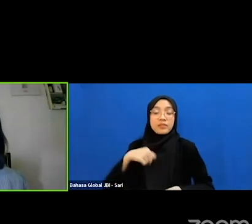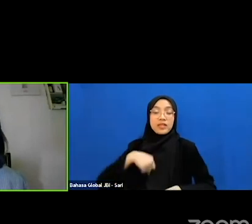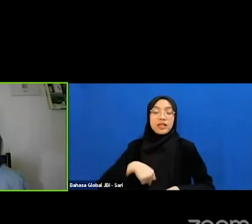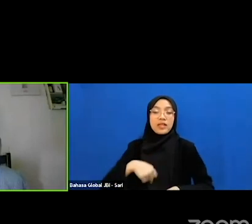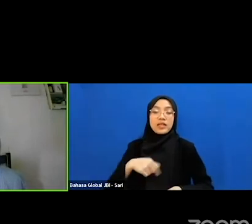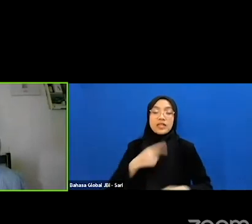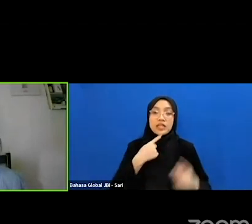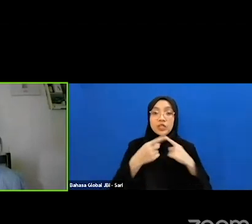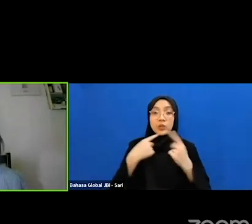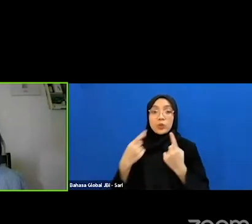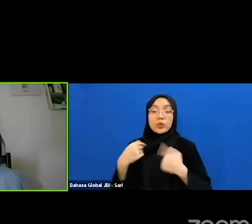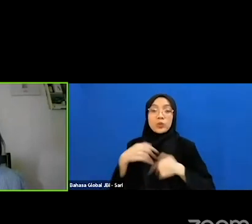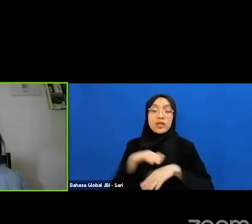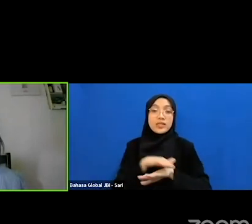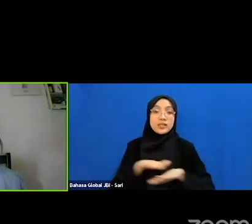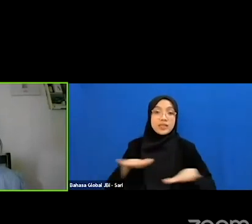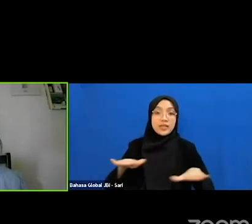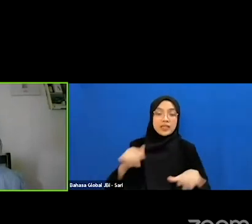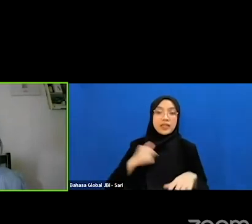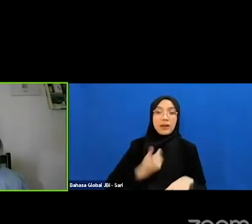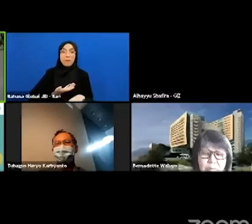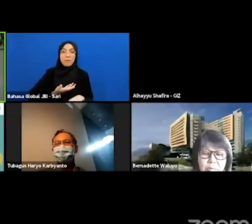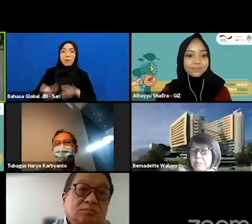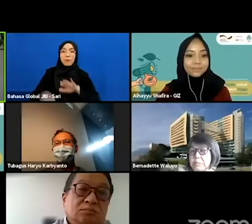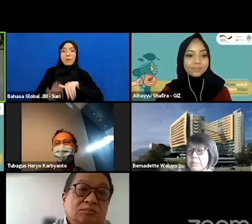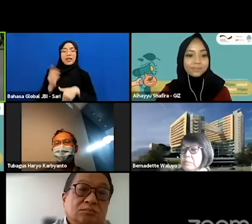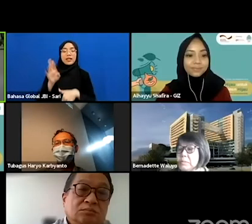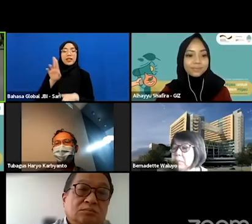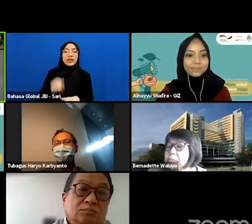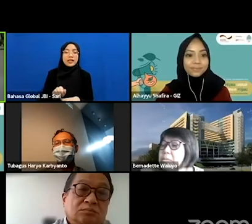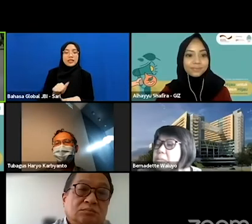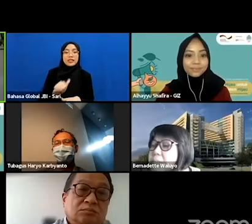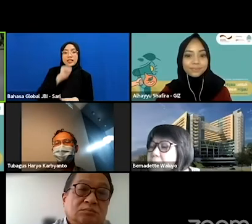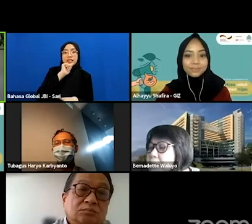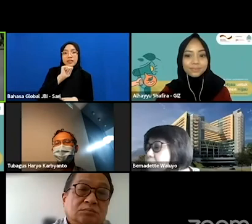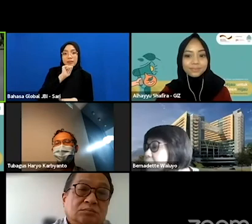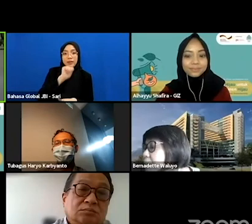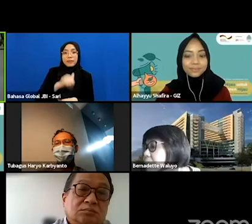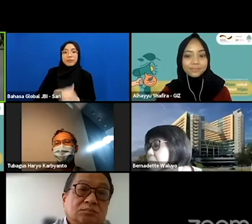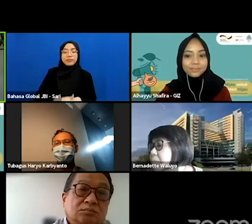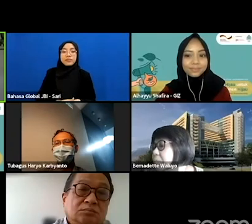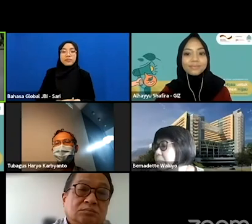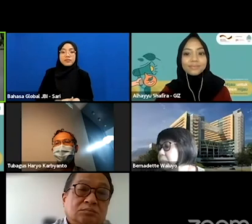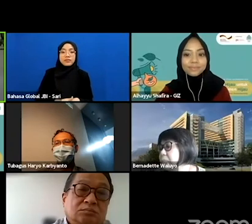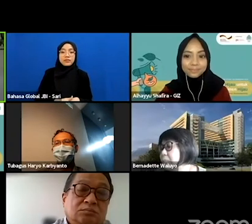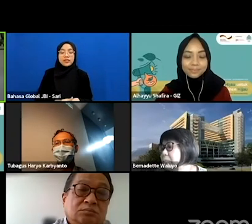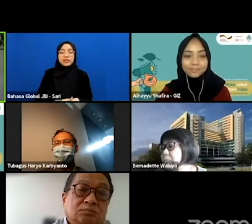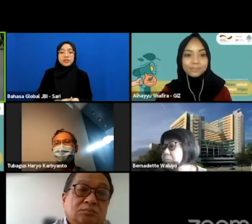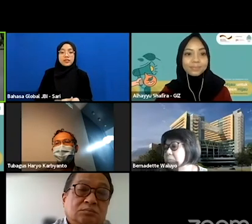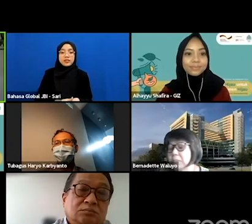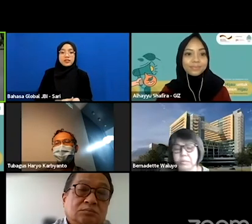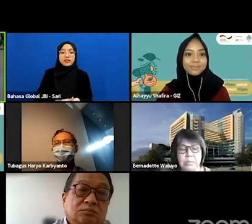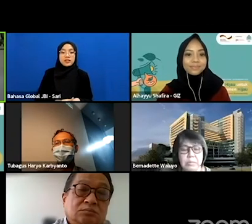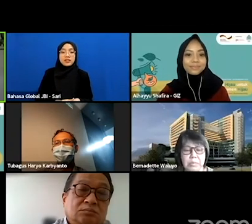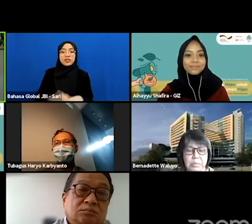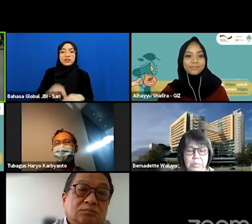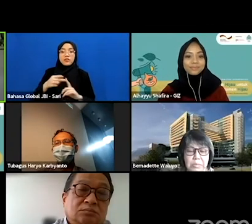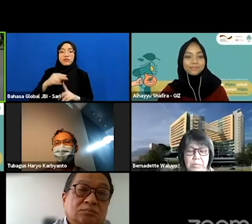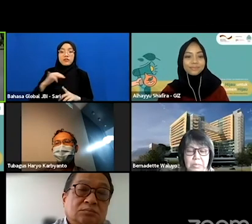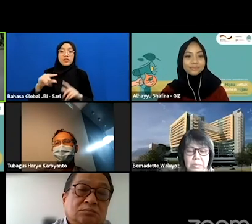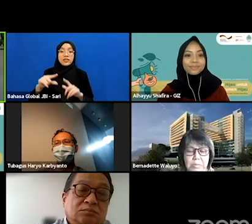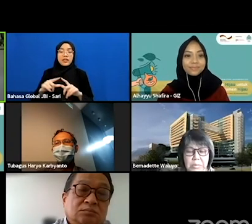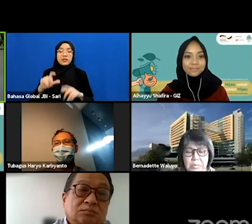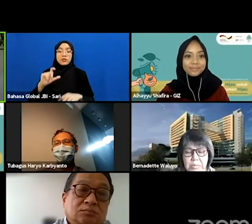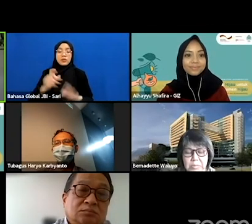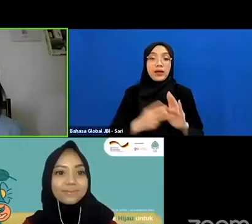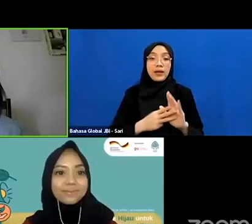dari diskusinya di sendiri sudah selesai maka saya akan mengembalikan kepada Mbak Vira selaku MC ada Mbak Vira